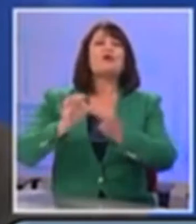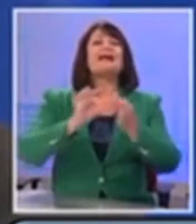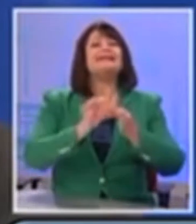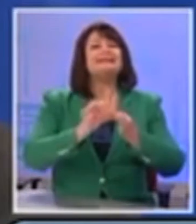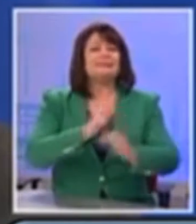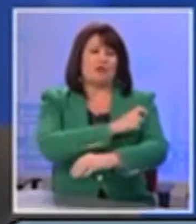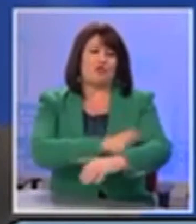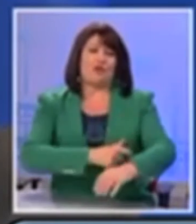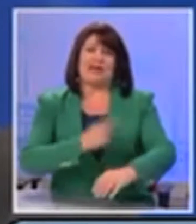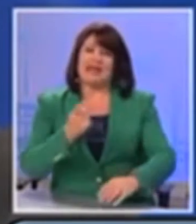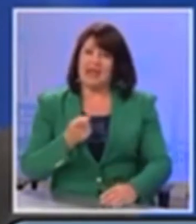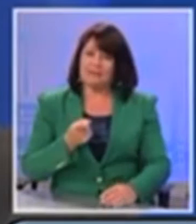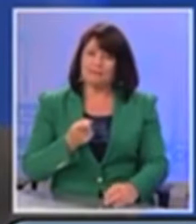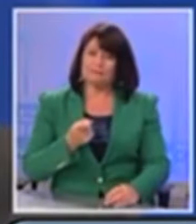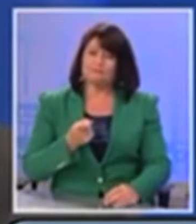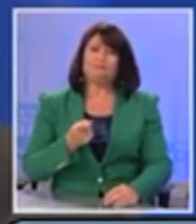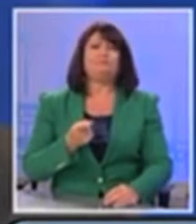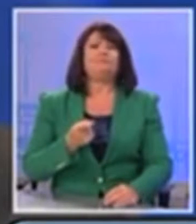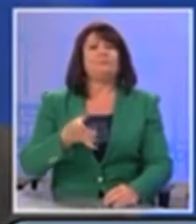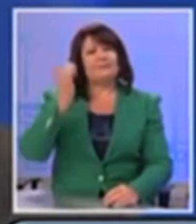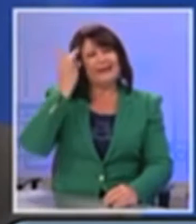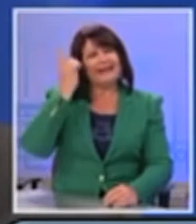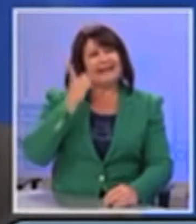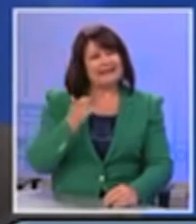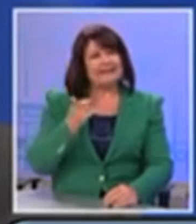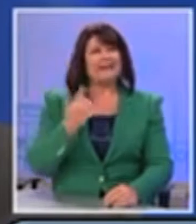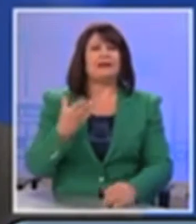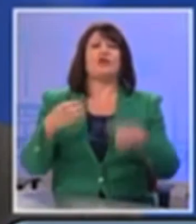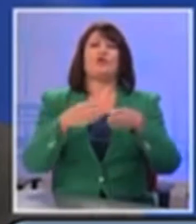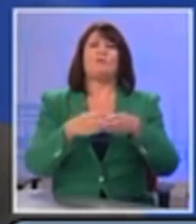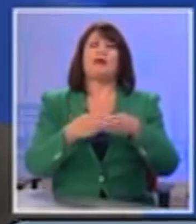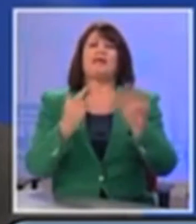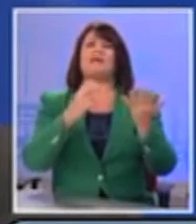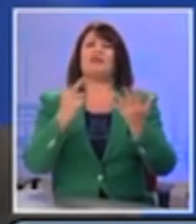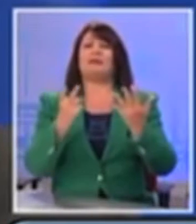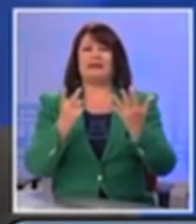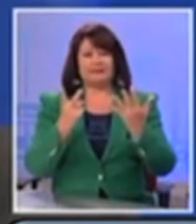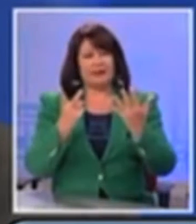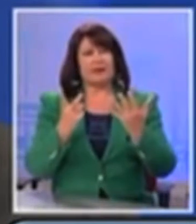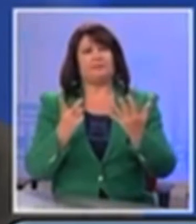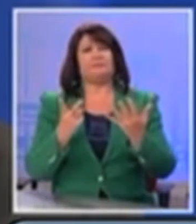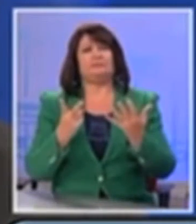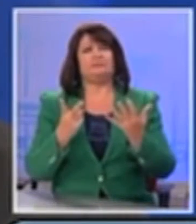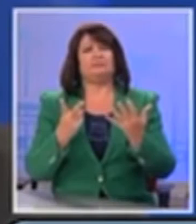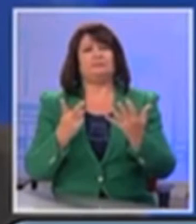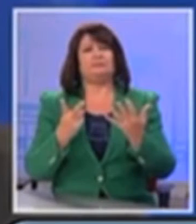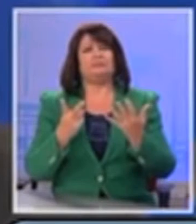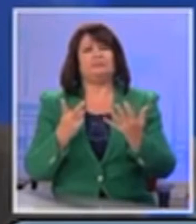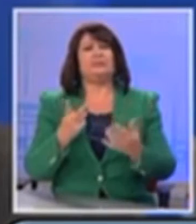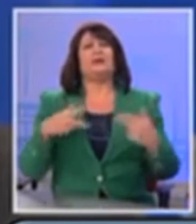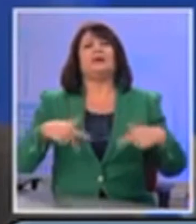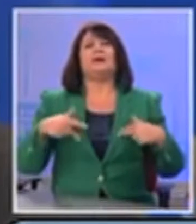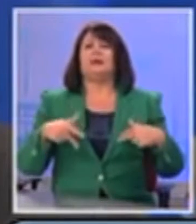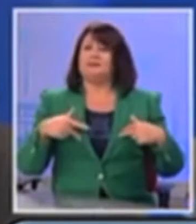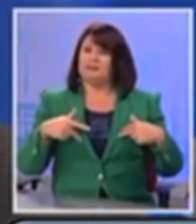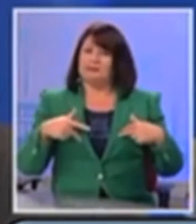l'Argentine, ainsi que le groupe des 77 pays, le groupe des 177 pays, c'est